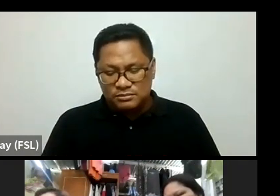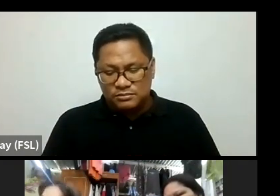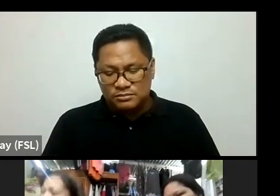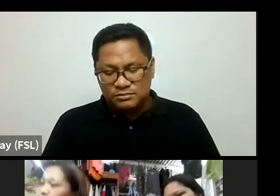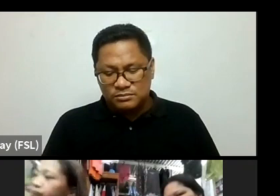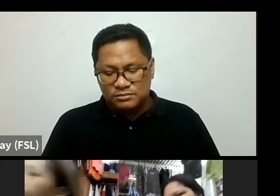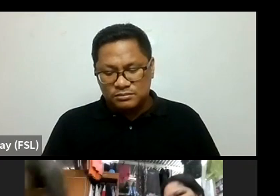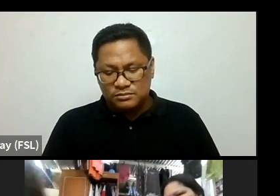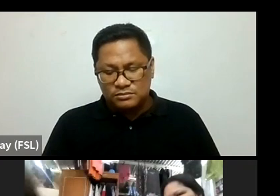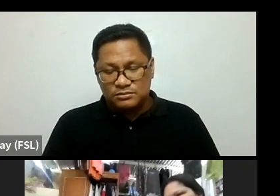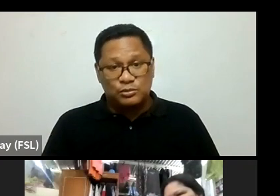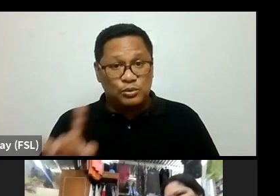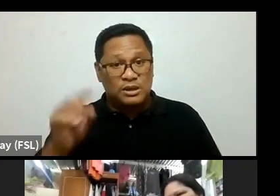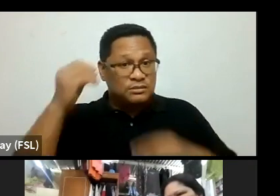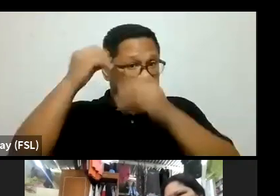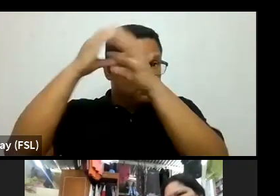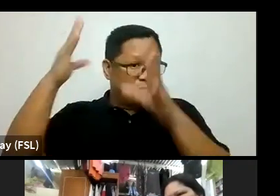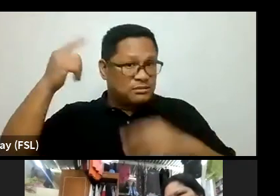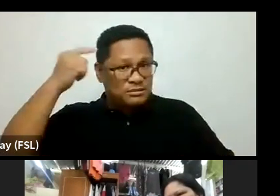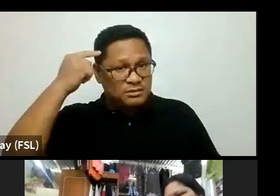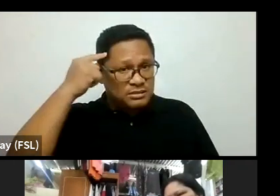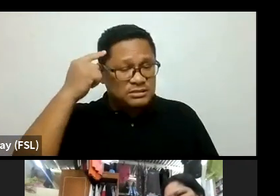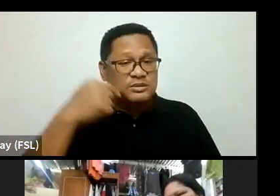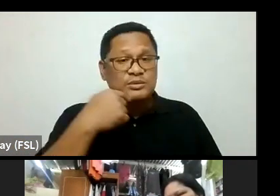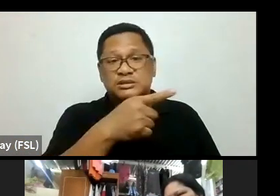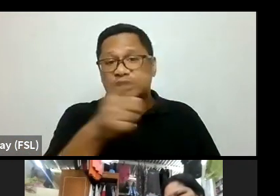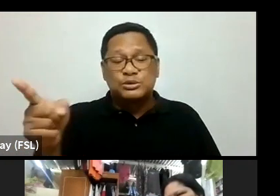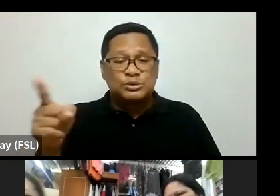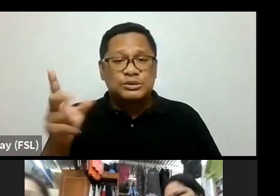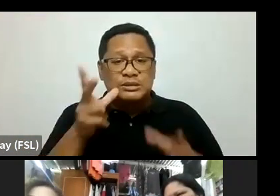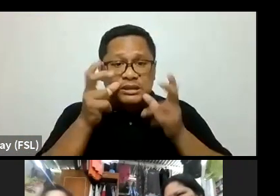Ang mga papasok sa isip ko habang nakikinig sa inyo,